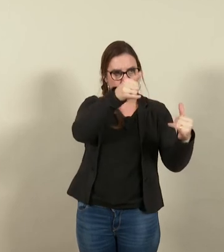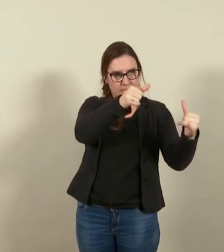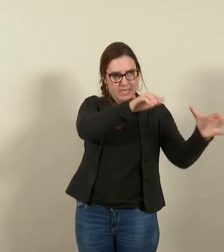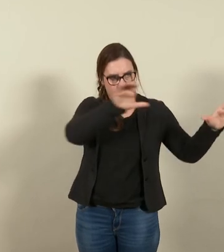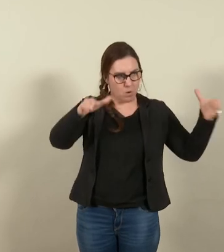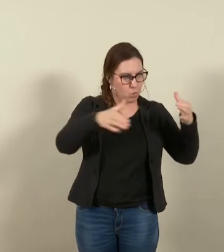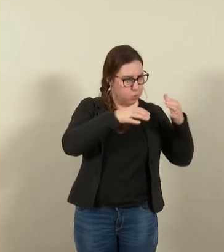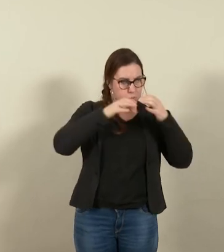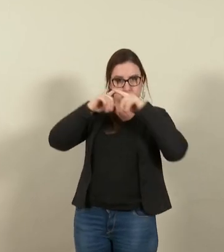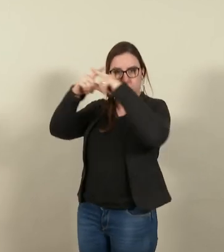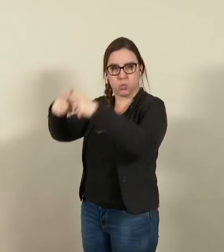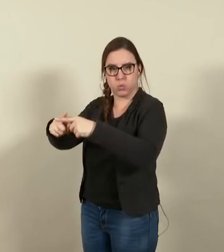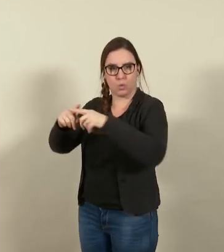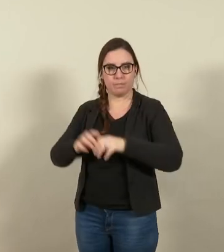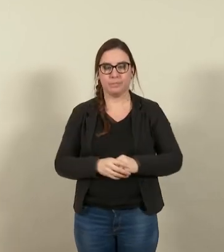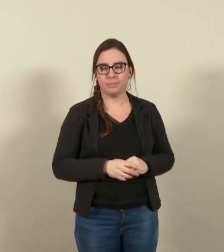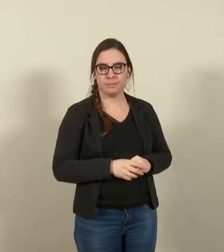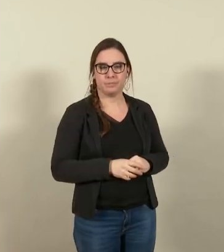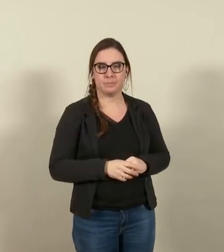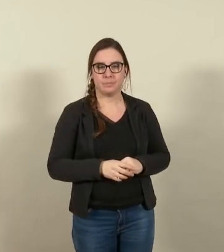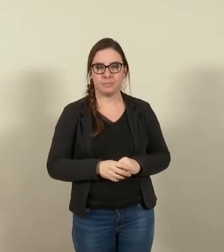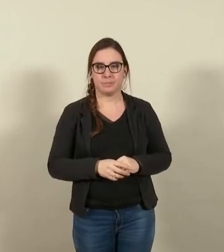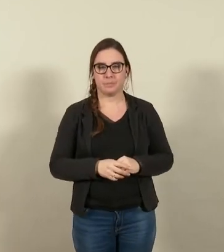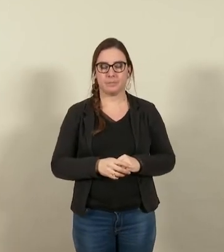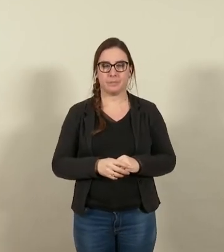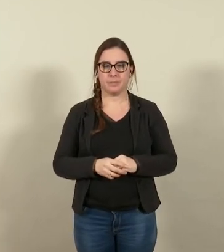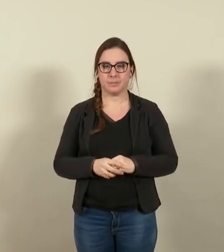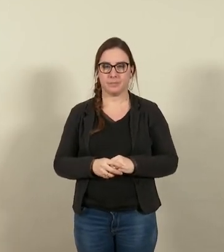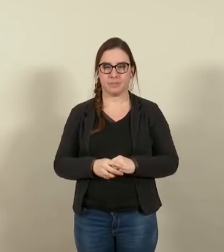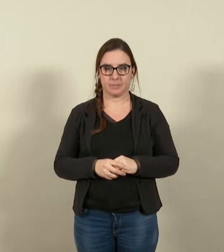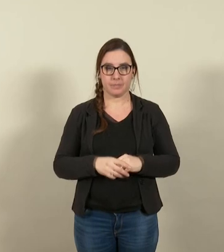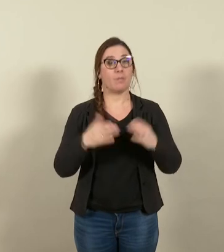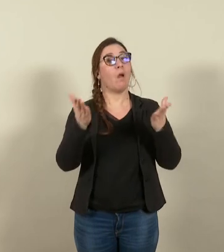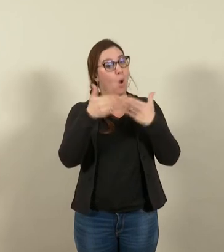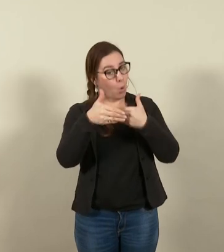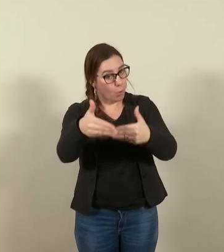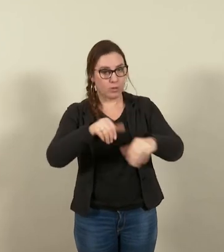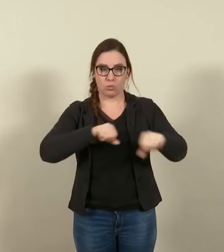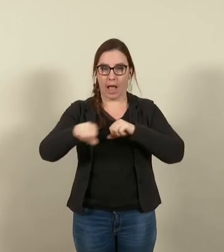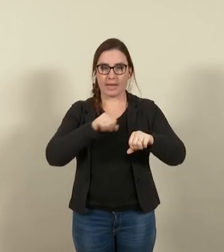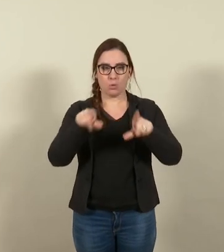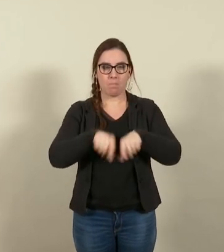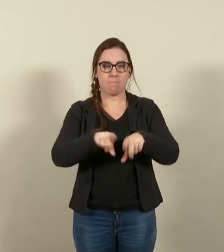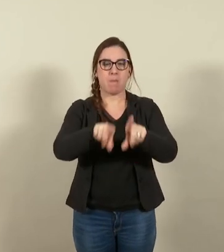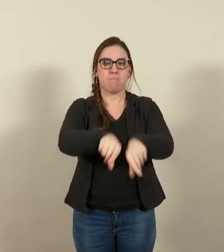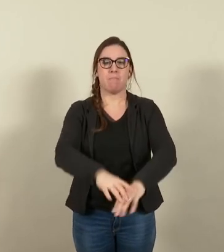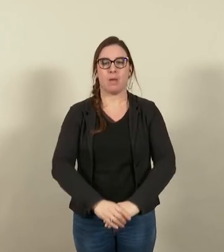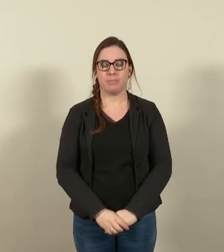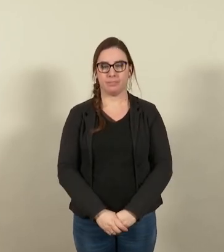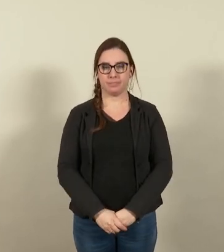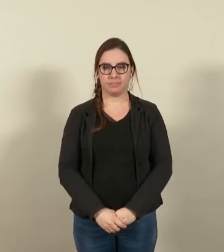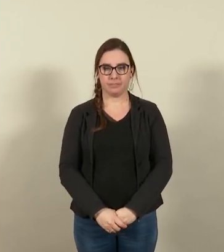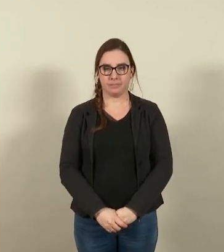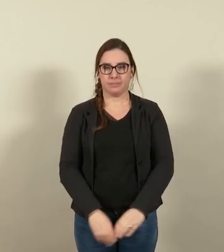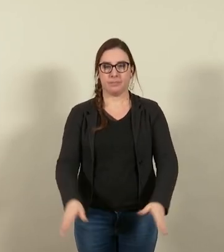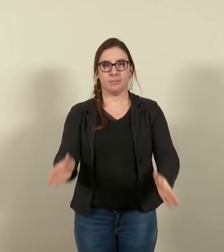un un consensus sur ce point et donc nous continuons à agir de la sorte euh